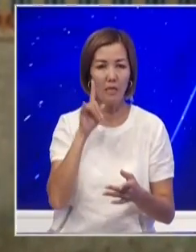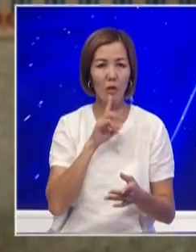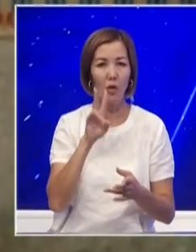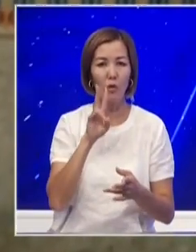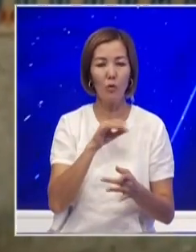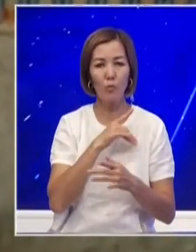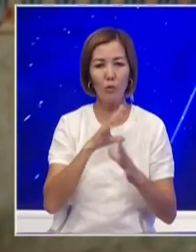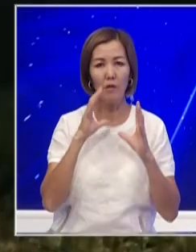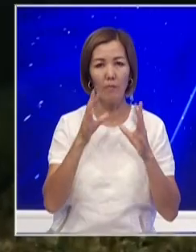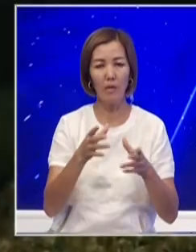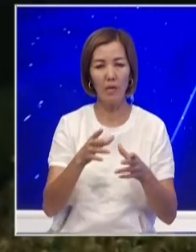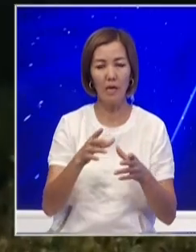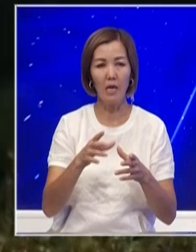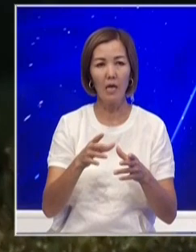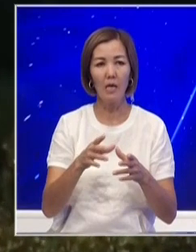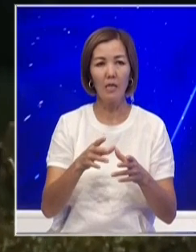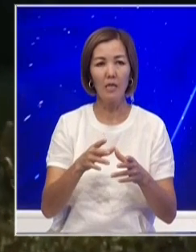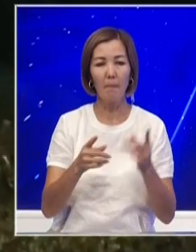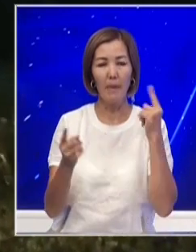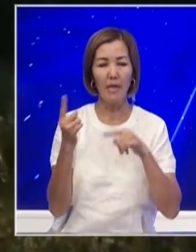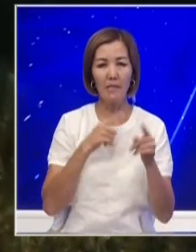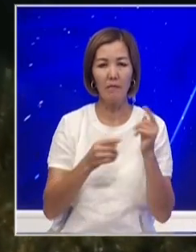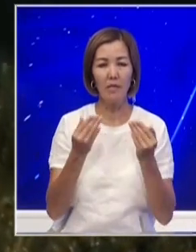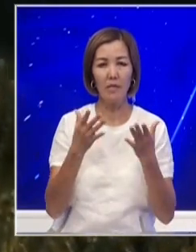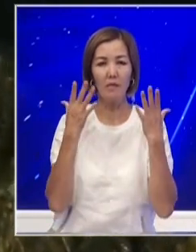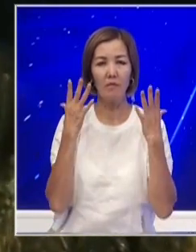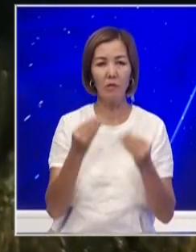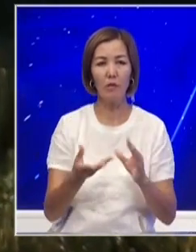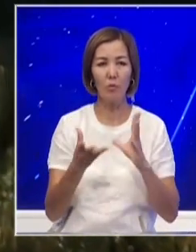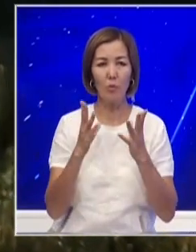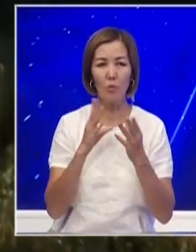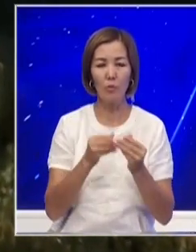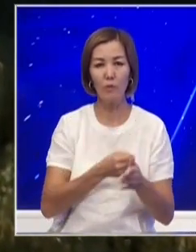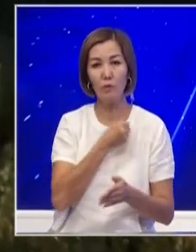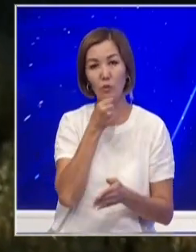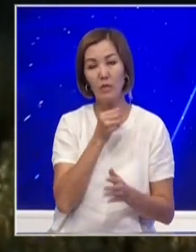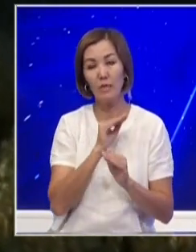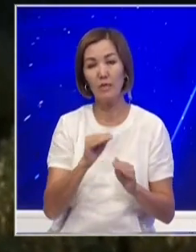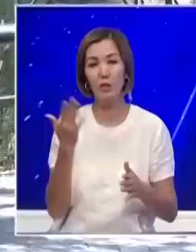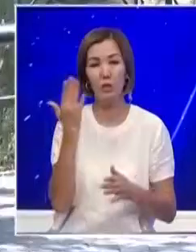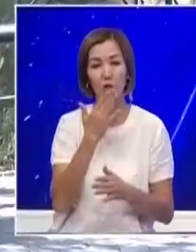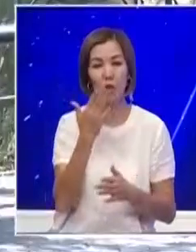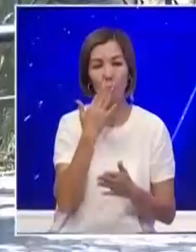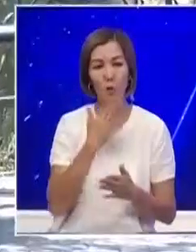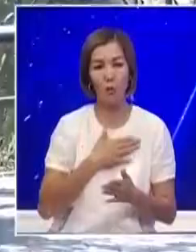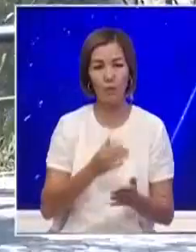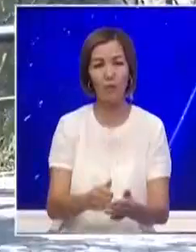во многих странах мира. Причем его произведениями сегодня зачитываются как взрослые, так и дети.